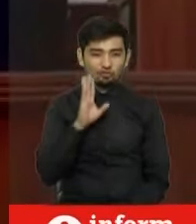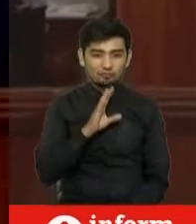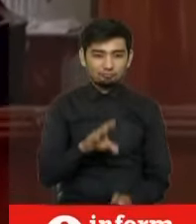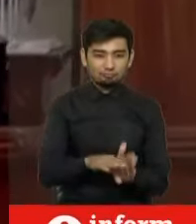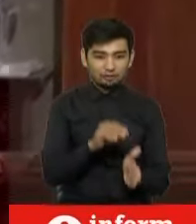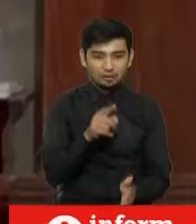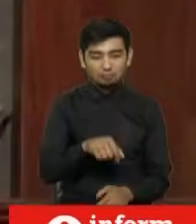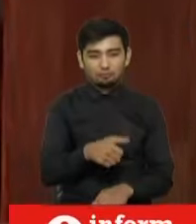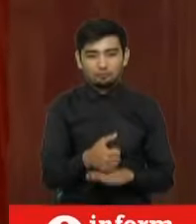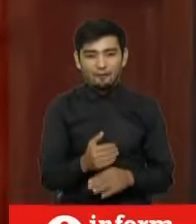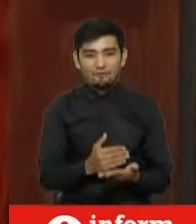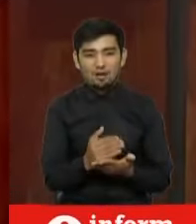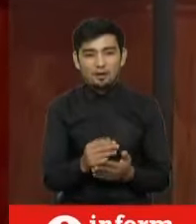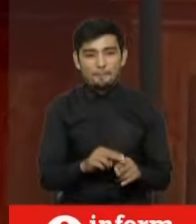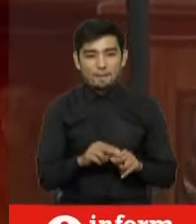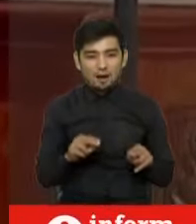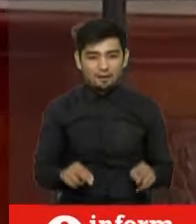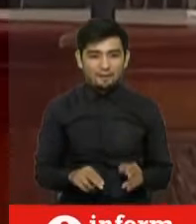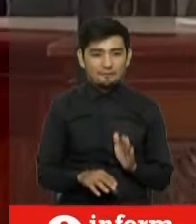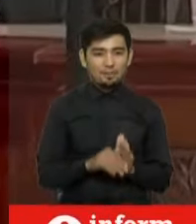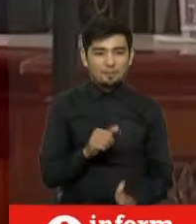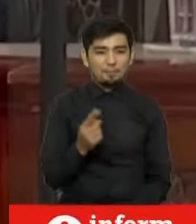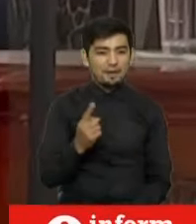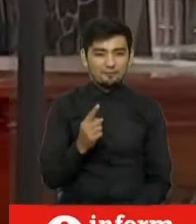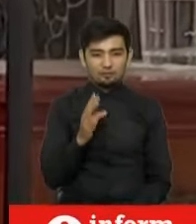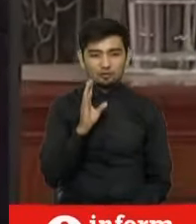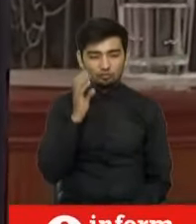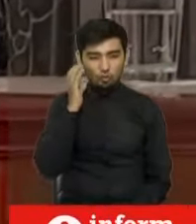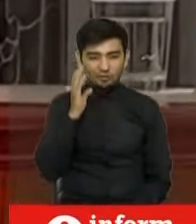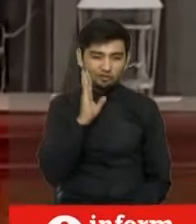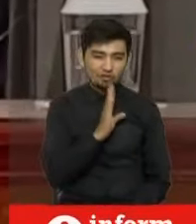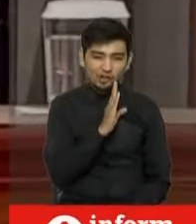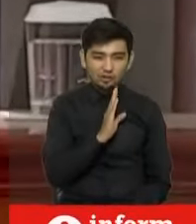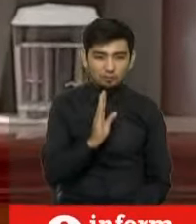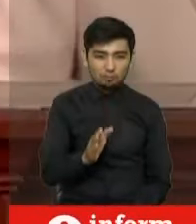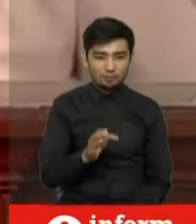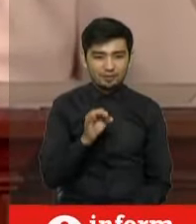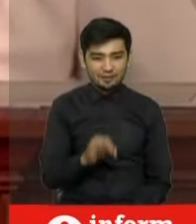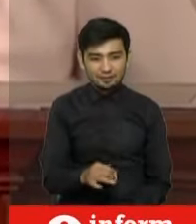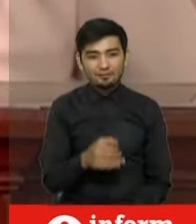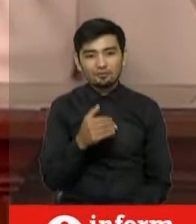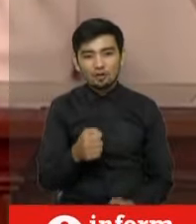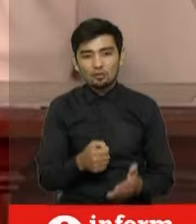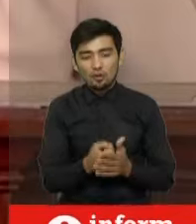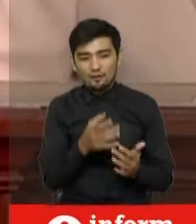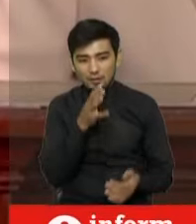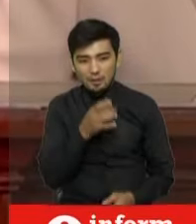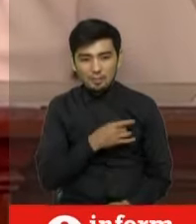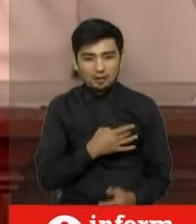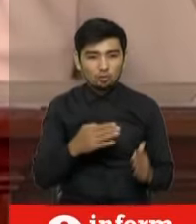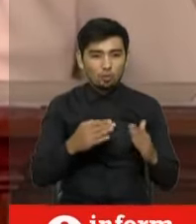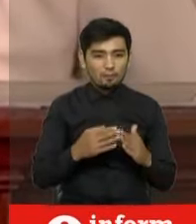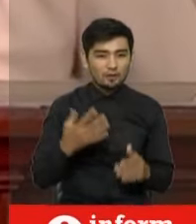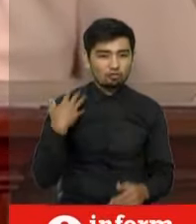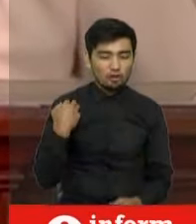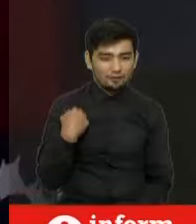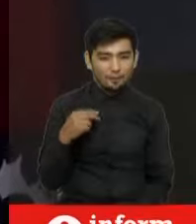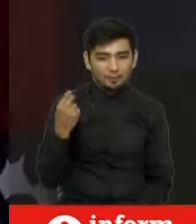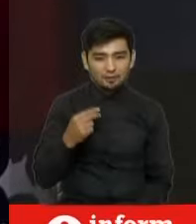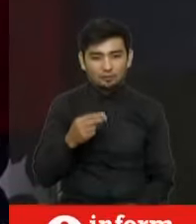ірі партия атынан сайлауға түсетін алғашқы қара нәсілді әйел болмақ. Ал оған дейін Ақ үй басшысы президенттік